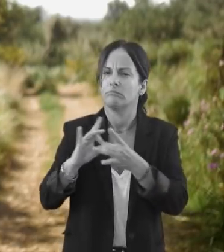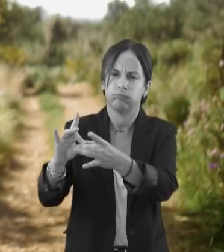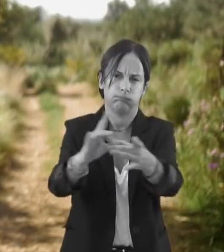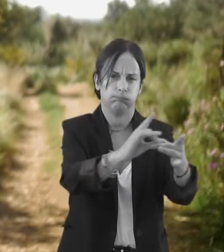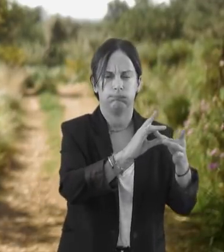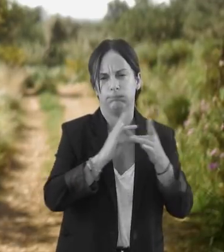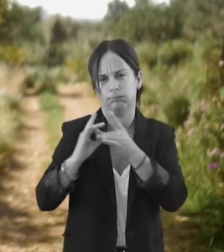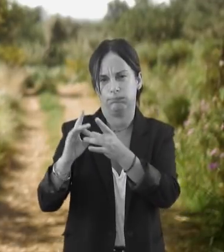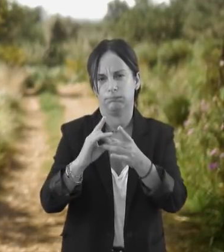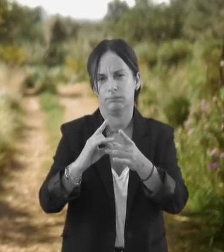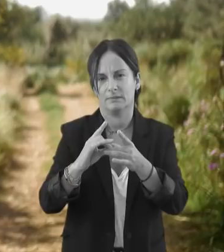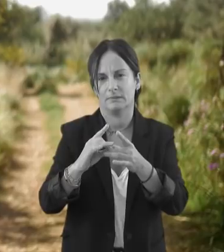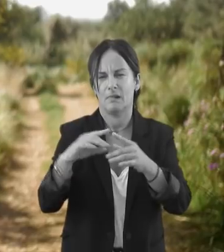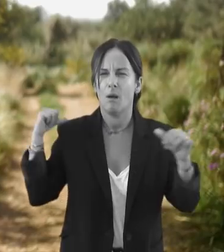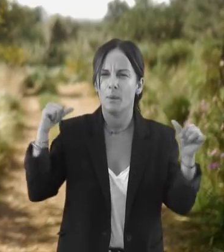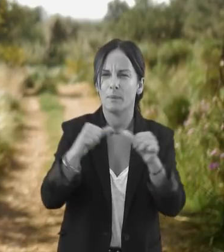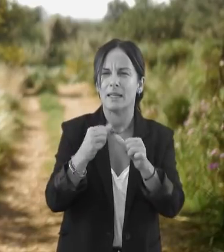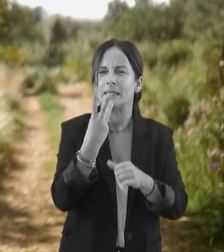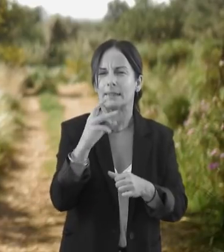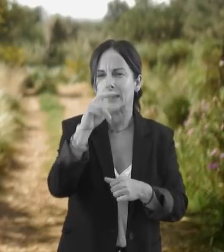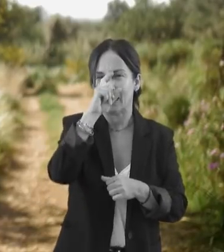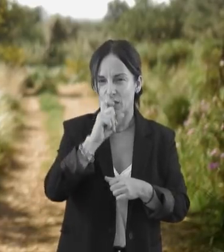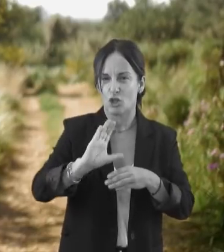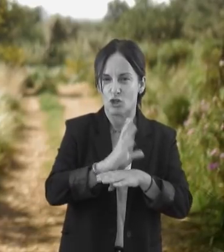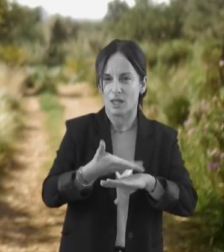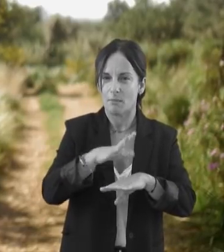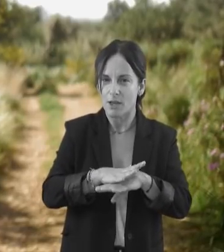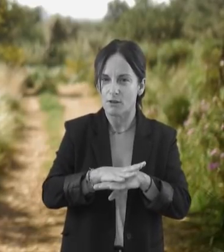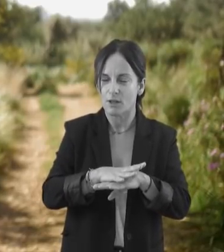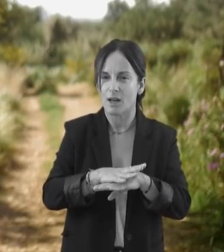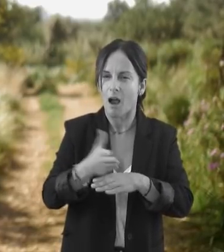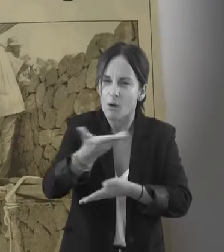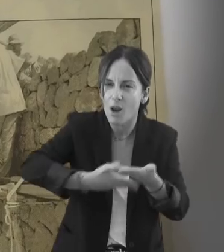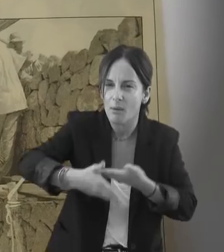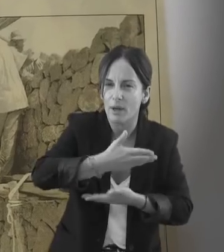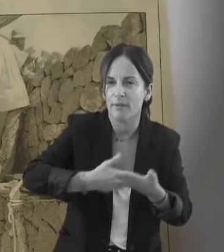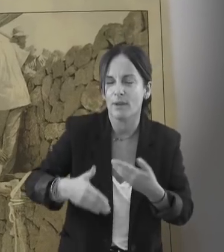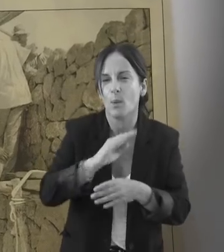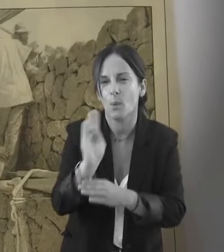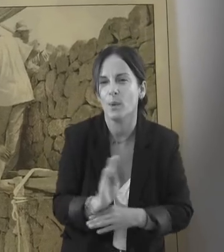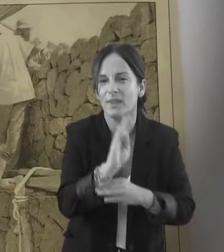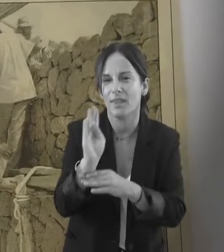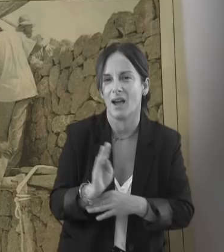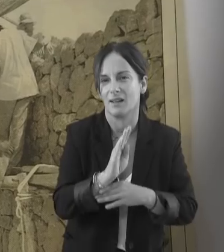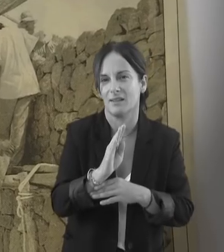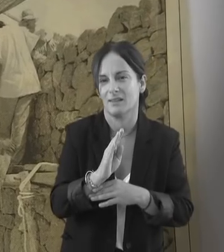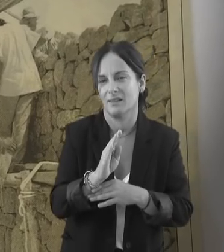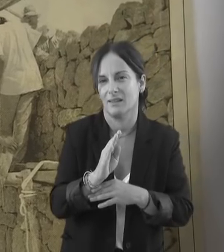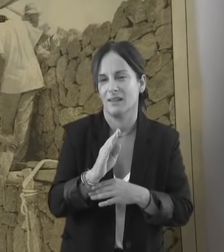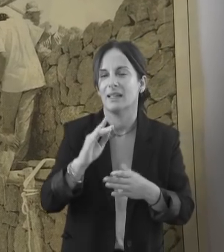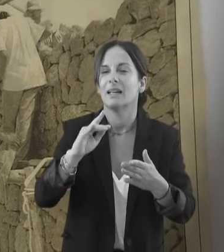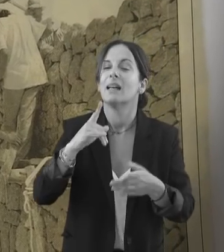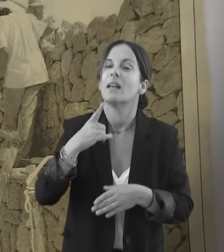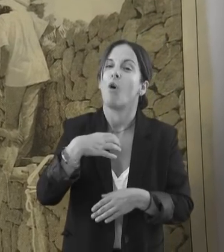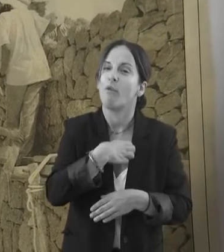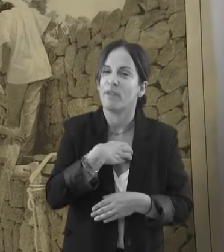I una de les accions que s'han fet és declarar, a nivell regional, és declarar la tècnica